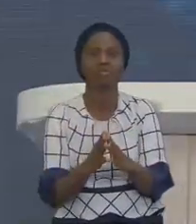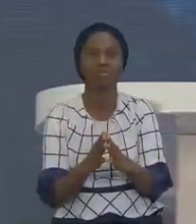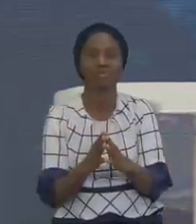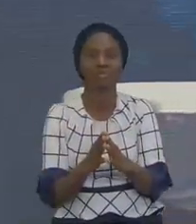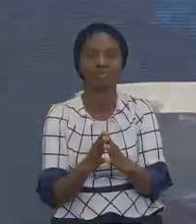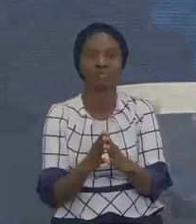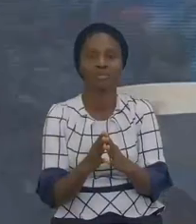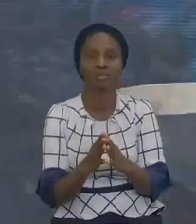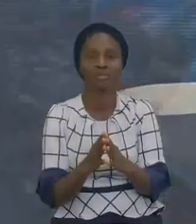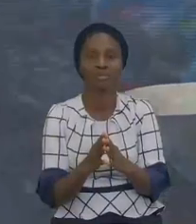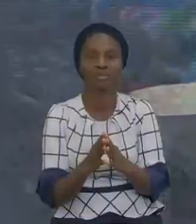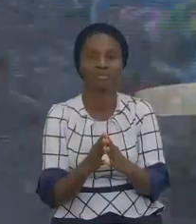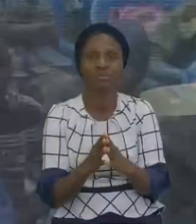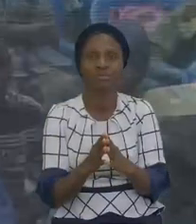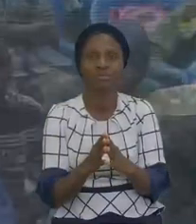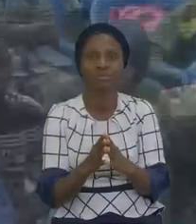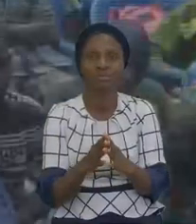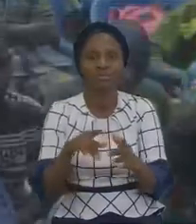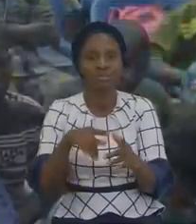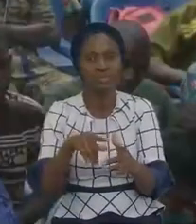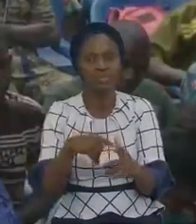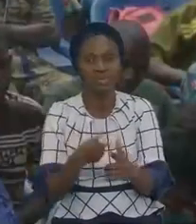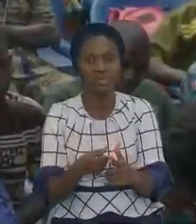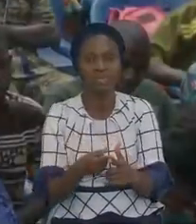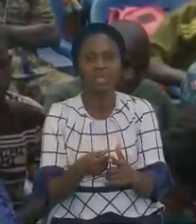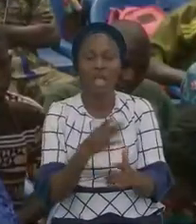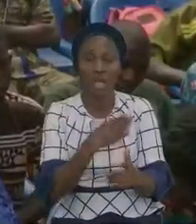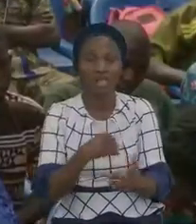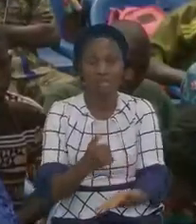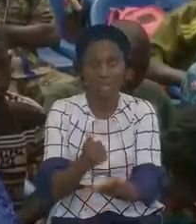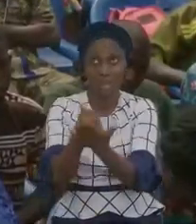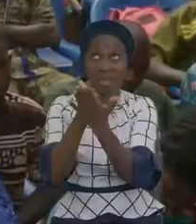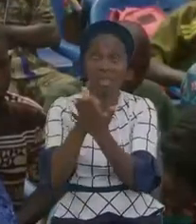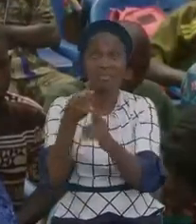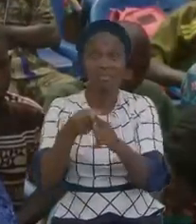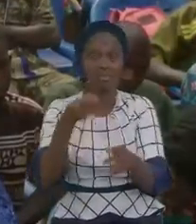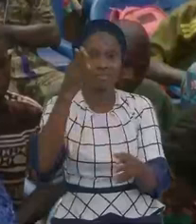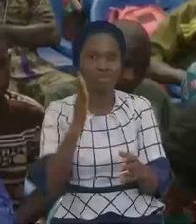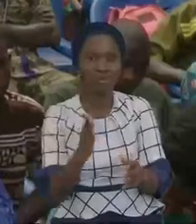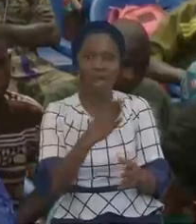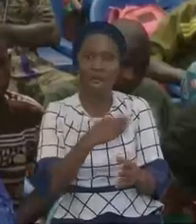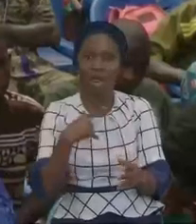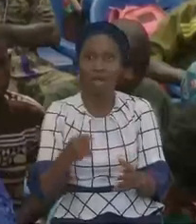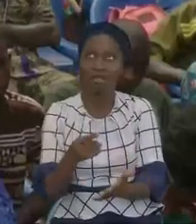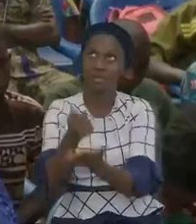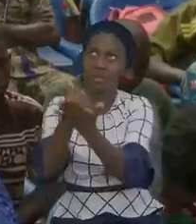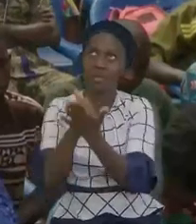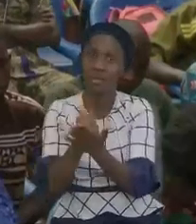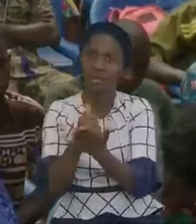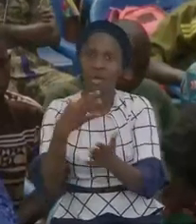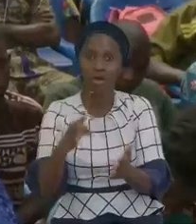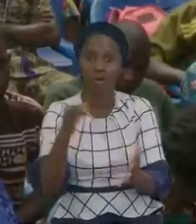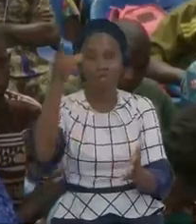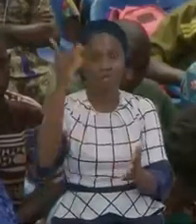Et l'aide de Dieu, le secours de Dieu, la bonté de Dieu et